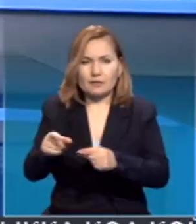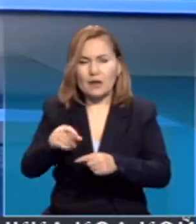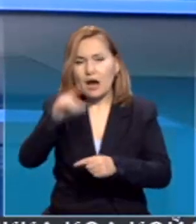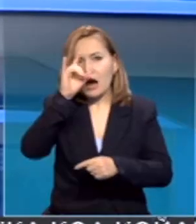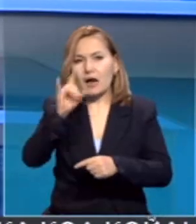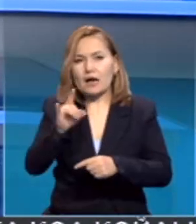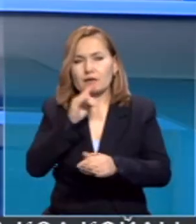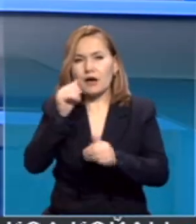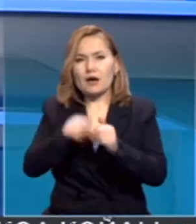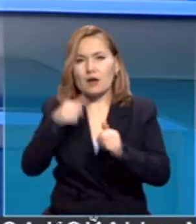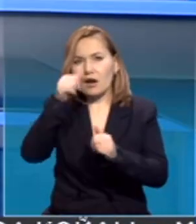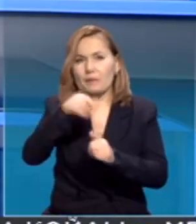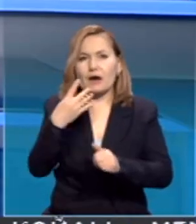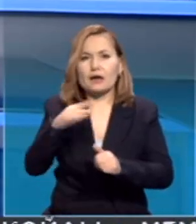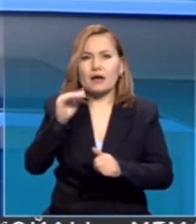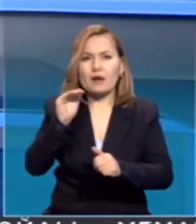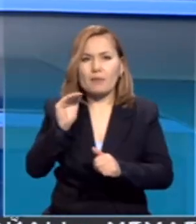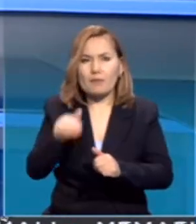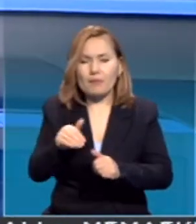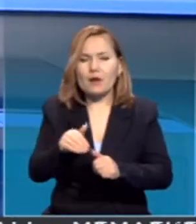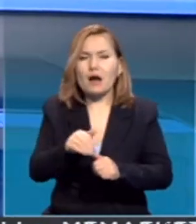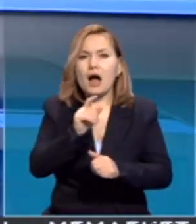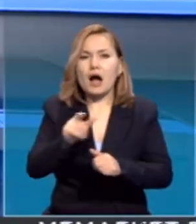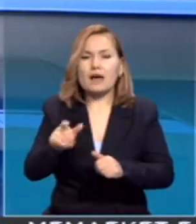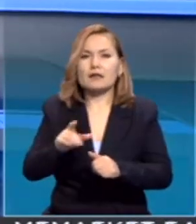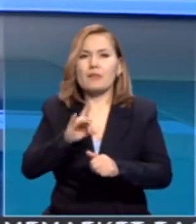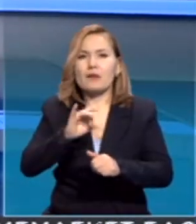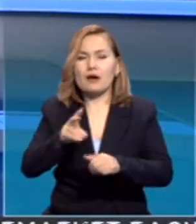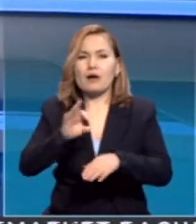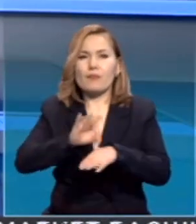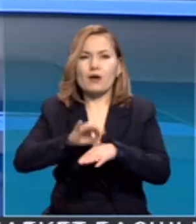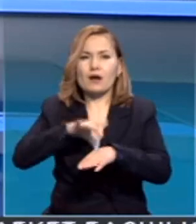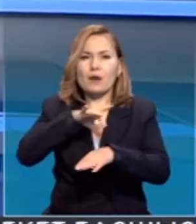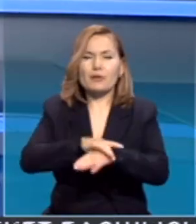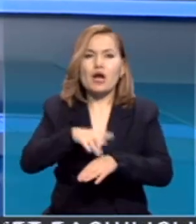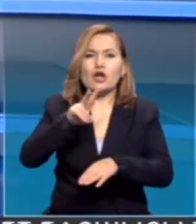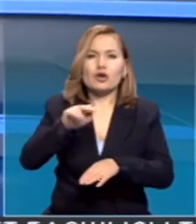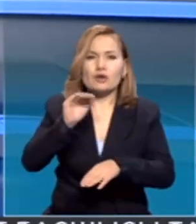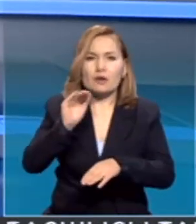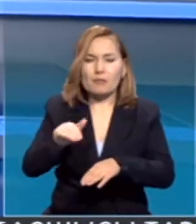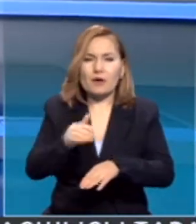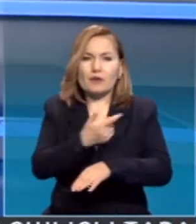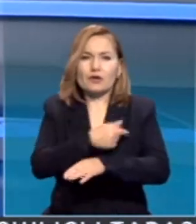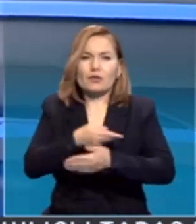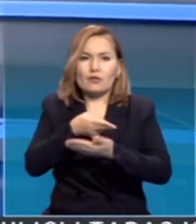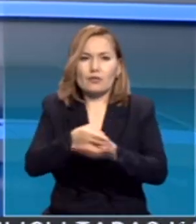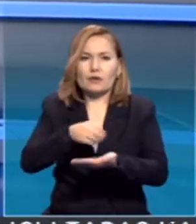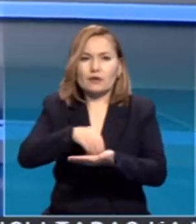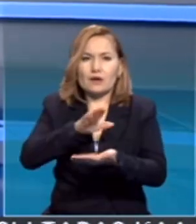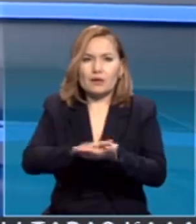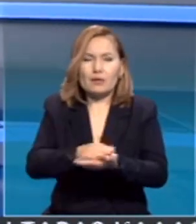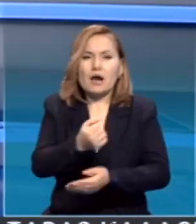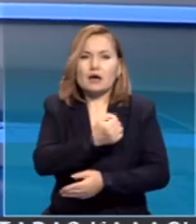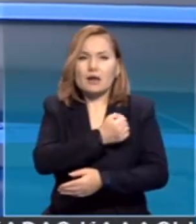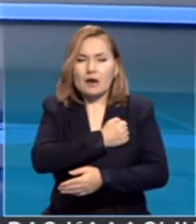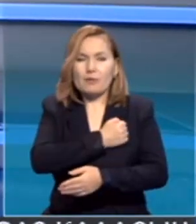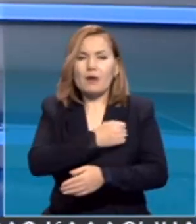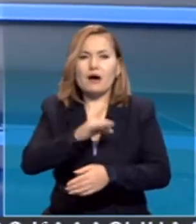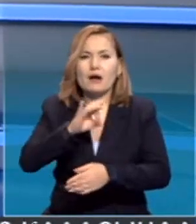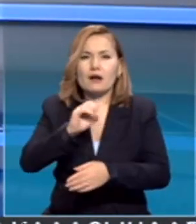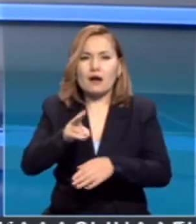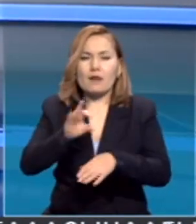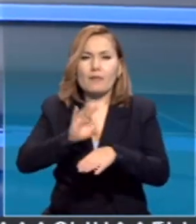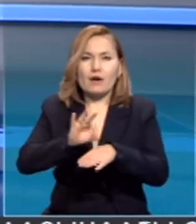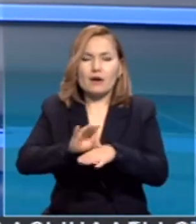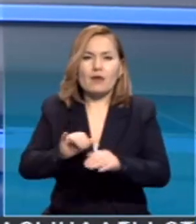Қазақстанда жыл сайын 40 мыңға жуық адам қатерлі ісікке шалдығады, ал 200 мыңдай науқас диспансерлік есепте тұр. Өкінішке қарай, онкологиялық